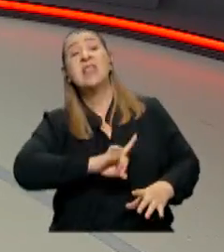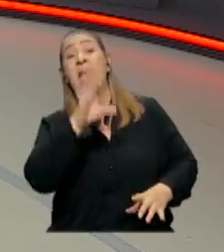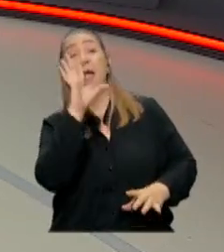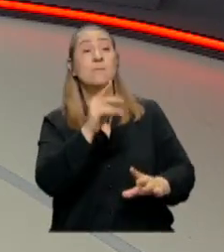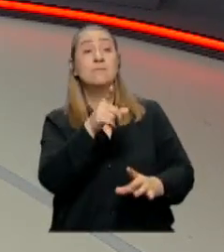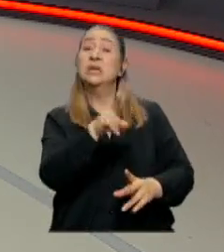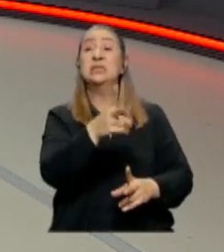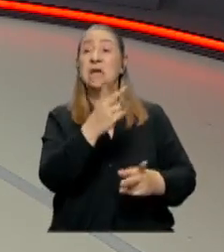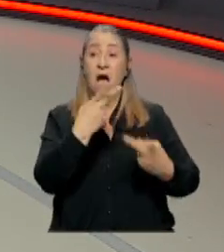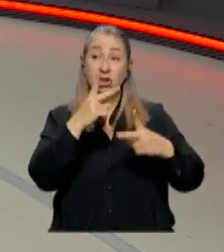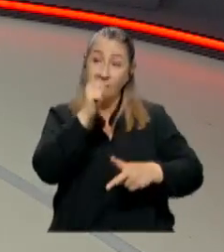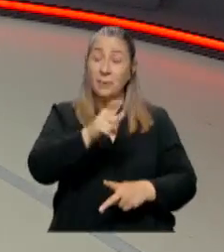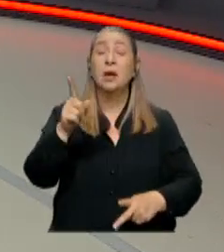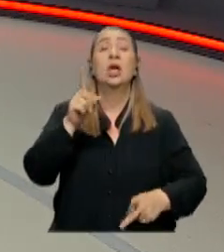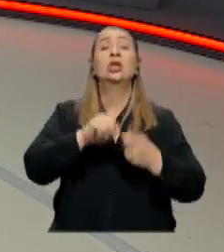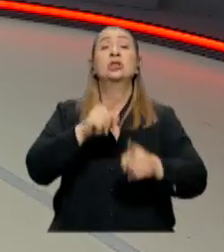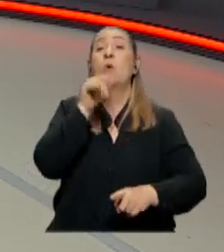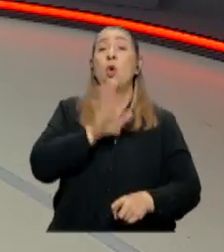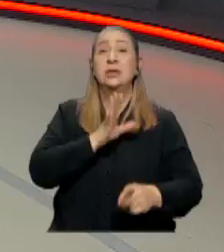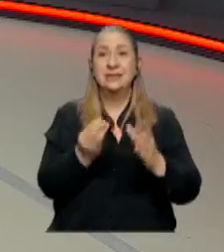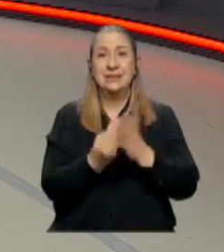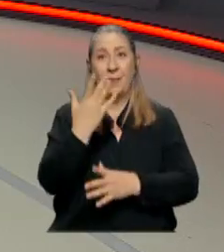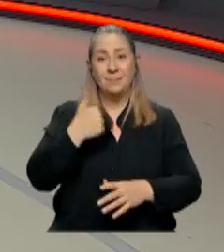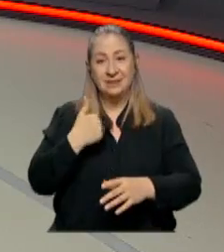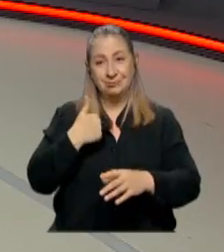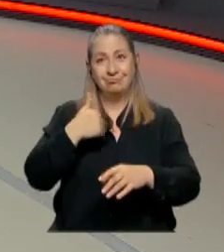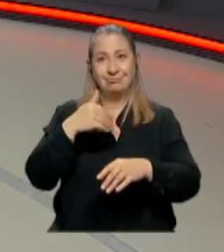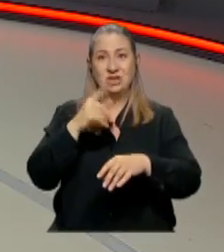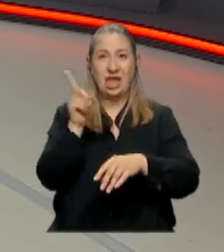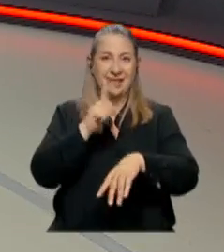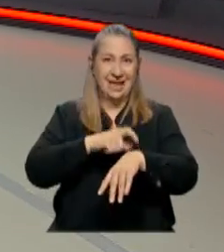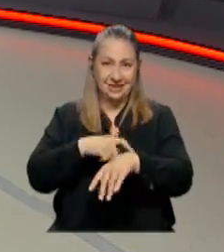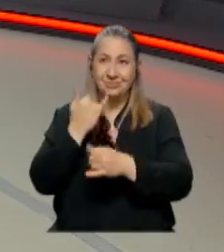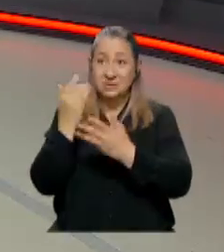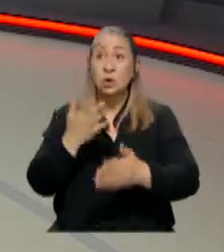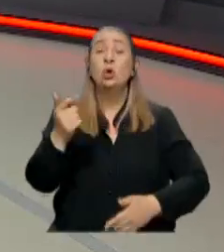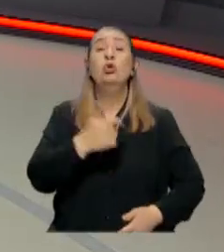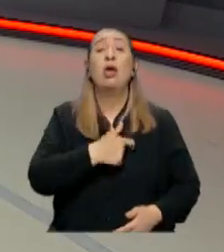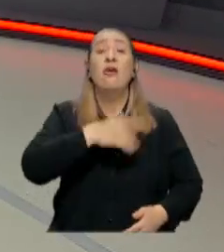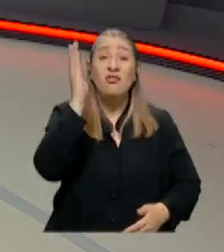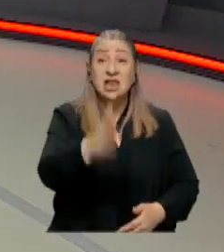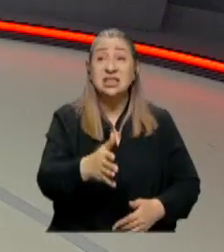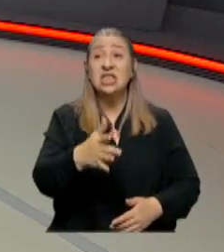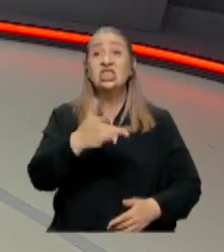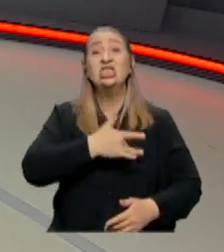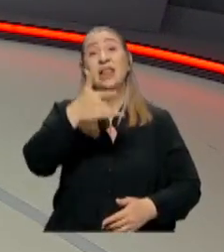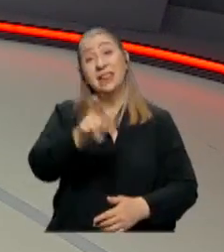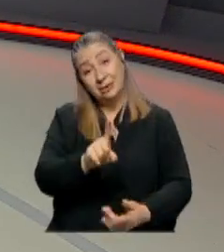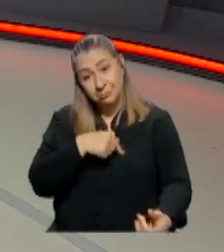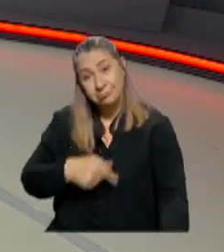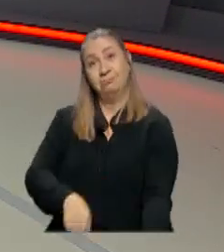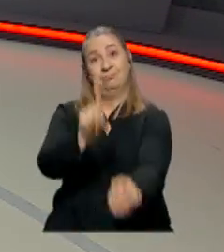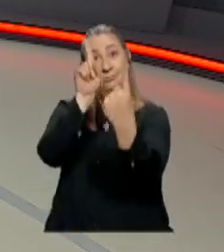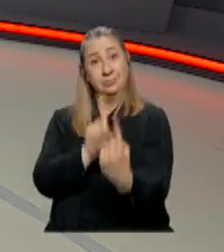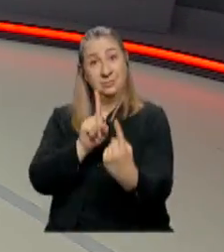açıkla. Kemal Kılıçdaroğlu da sabah bizim yayınımızda dedi ki yüreğin yetiyorsa canlı yayında karşıma